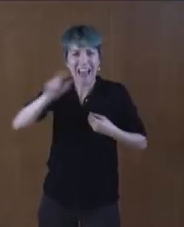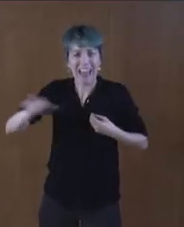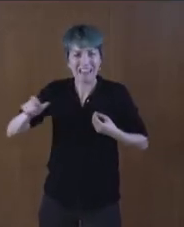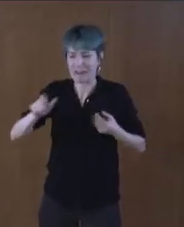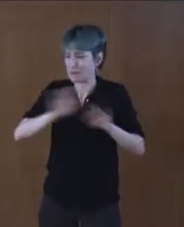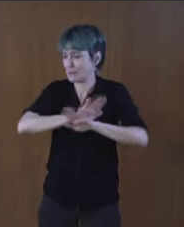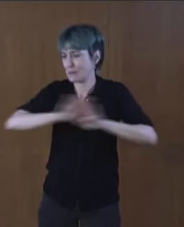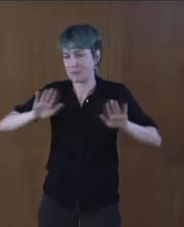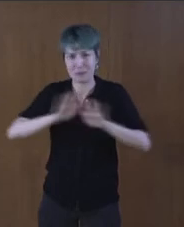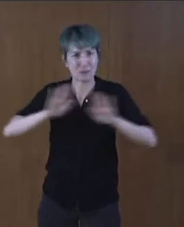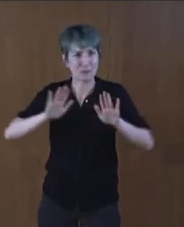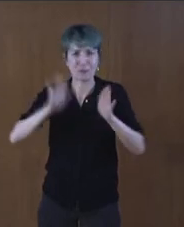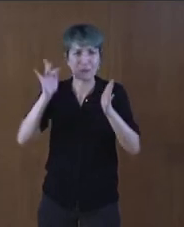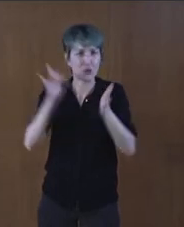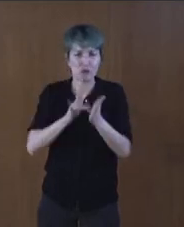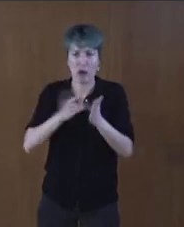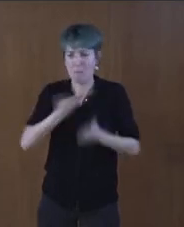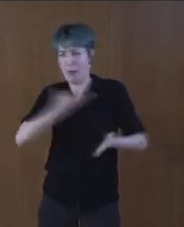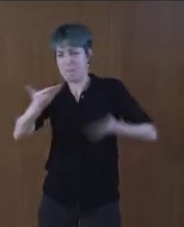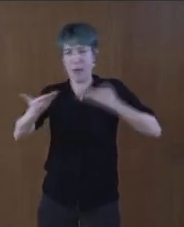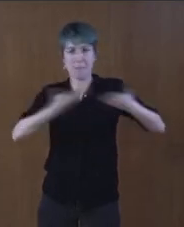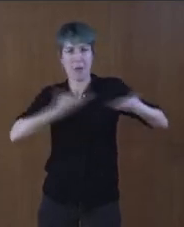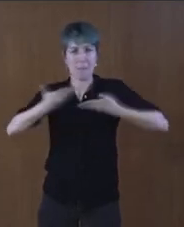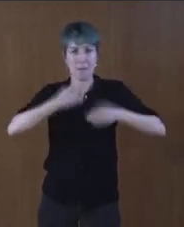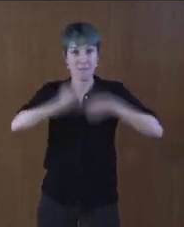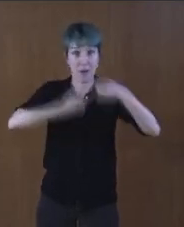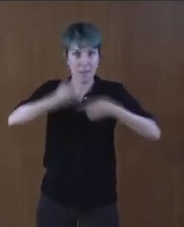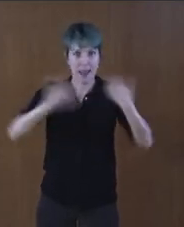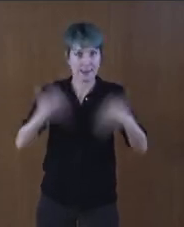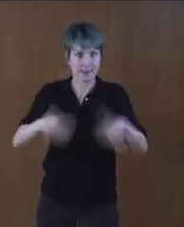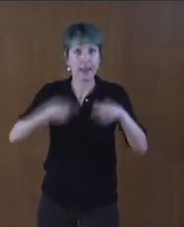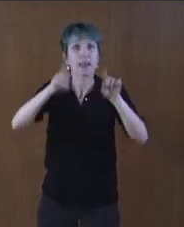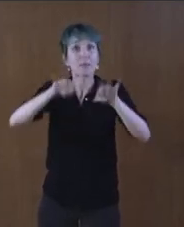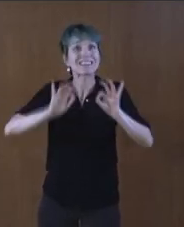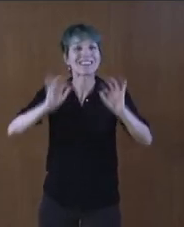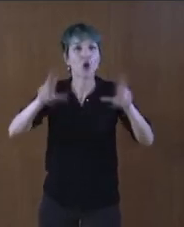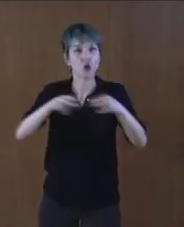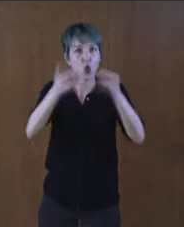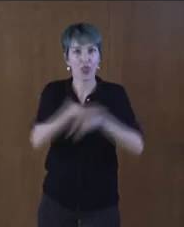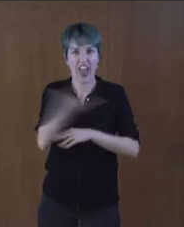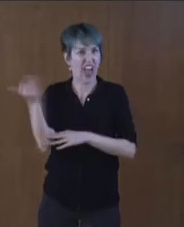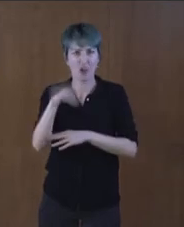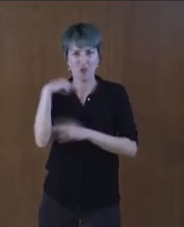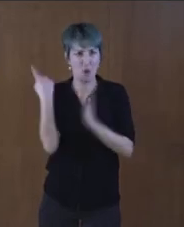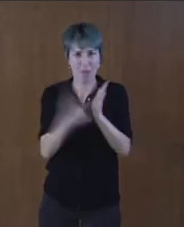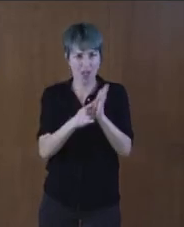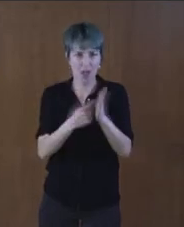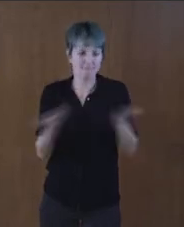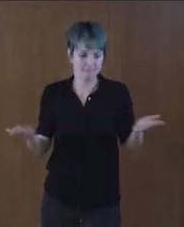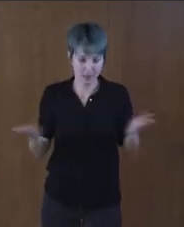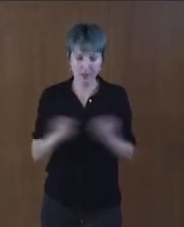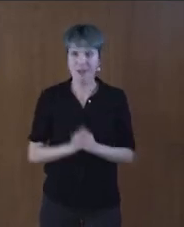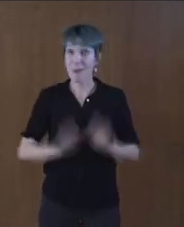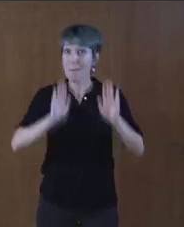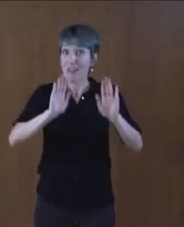gent i de moltes famílies i de la societat sencera, en certa manera.